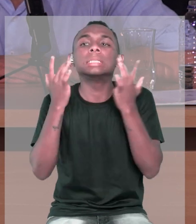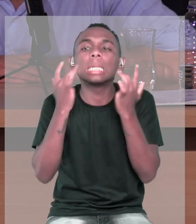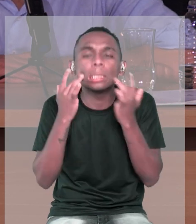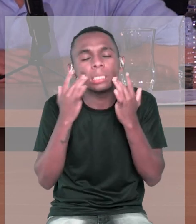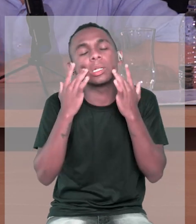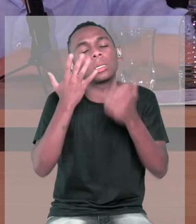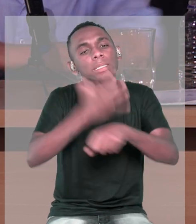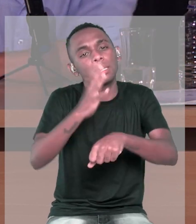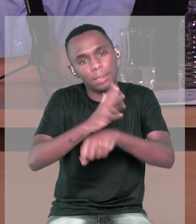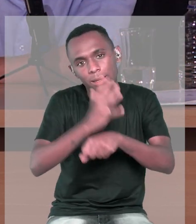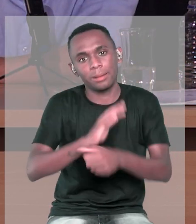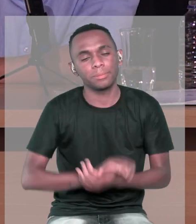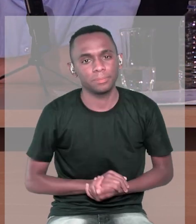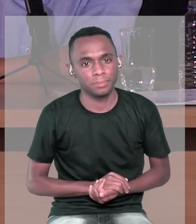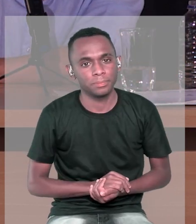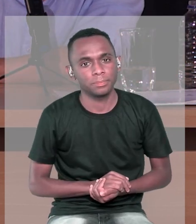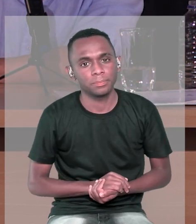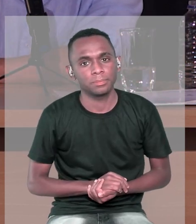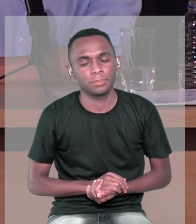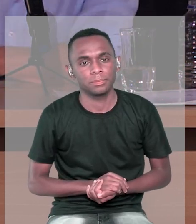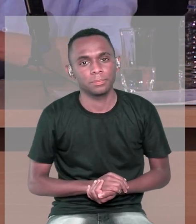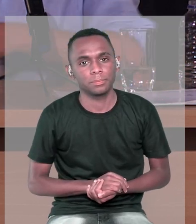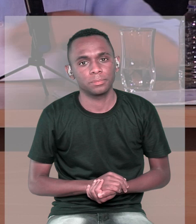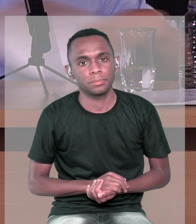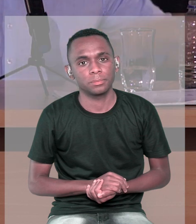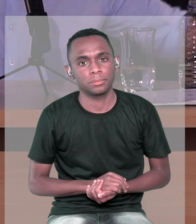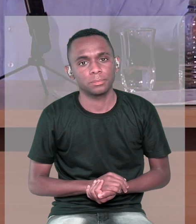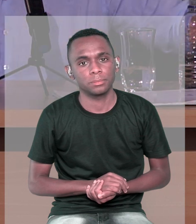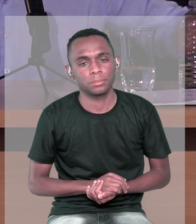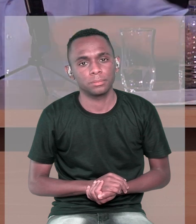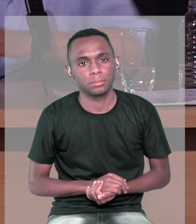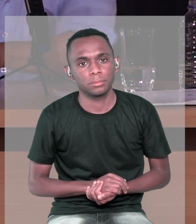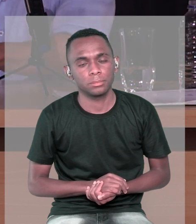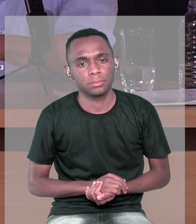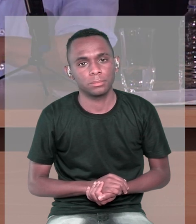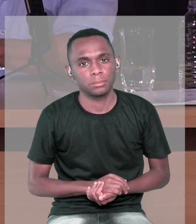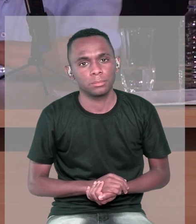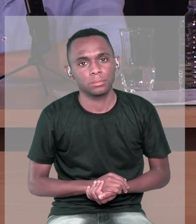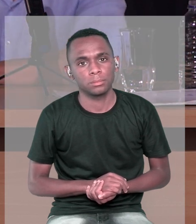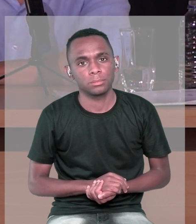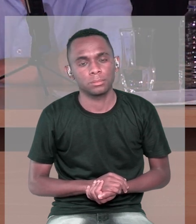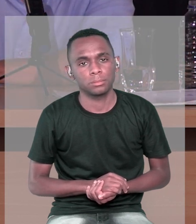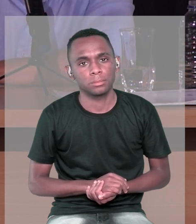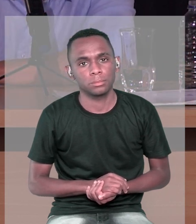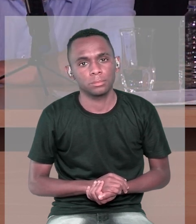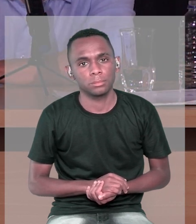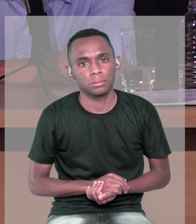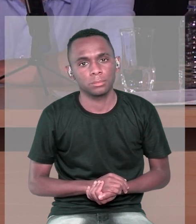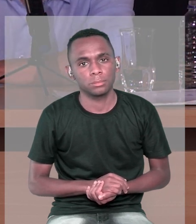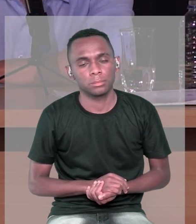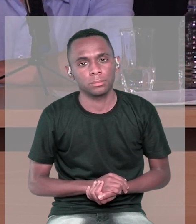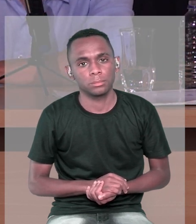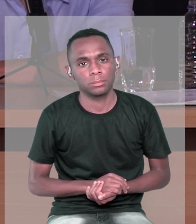exercício da teatralização. Voilà. Donc, voyez que tous ces exercices, de la même manière qu'on s'approprie son